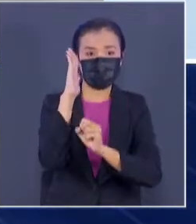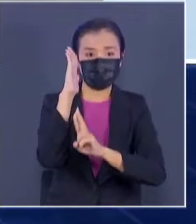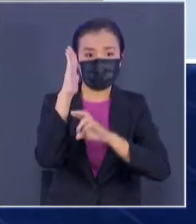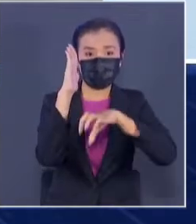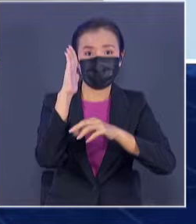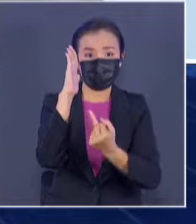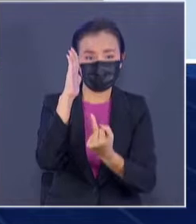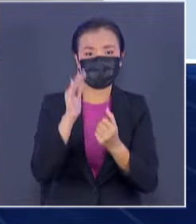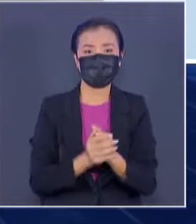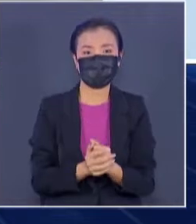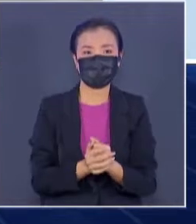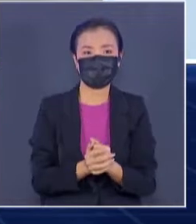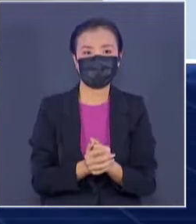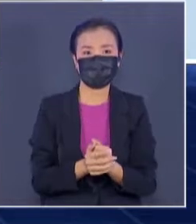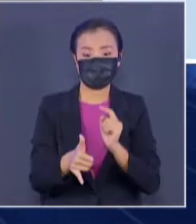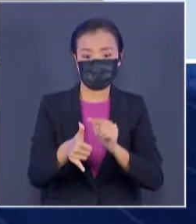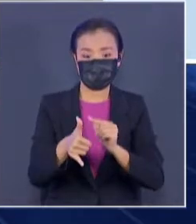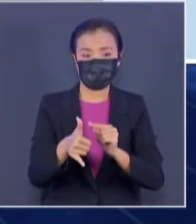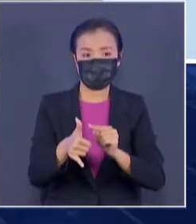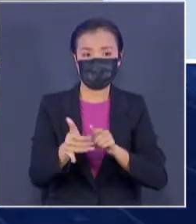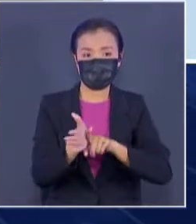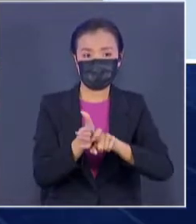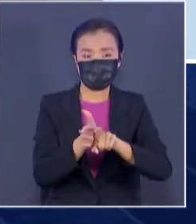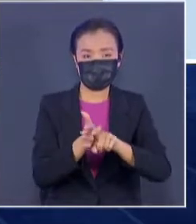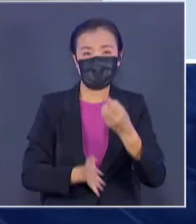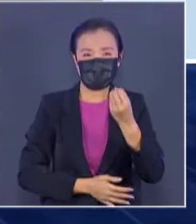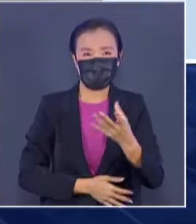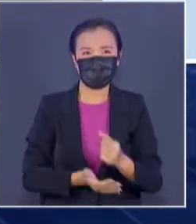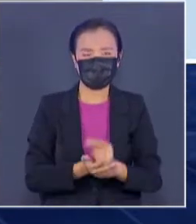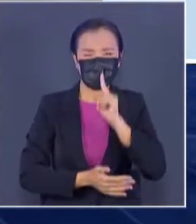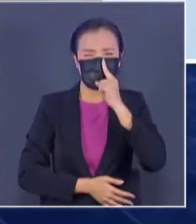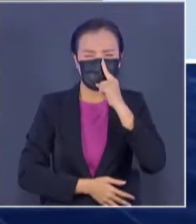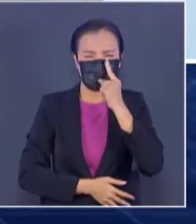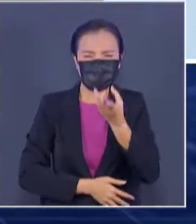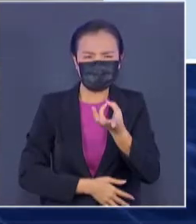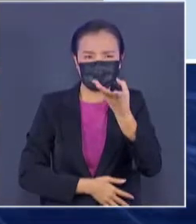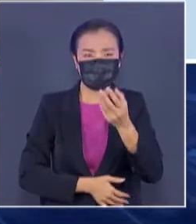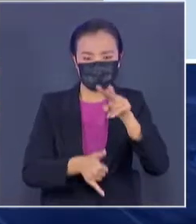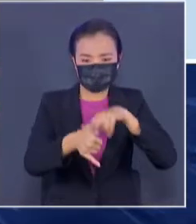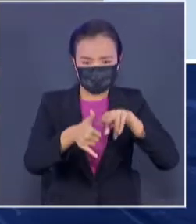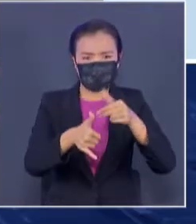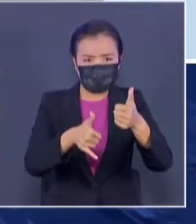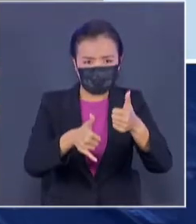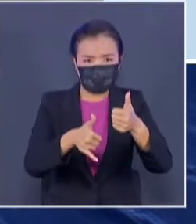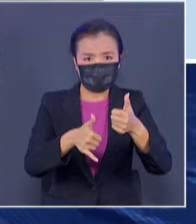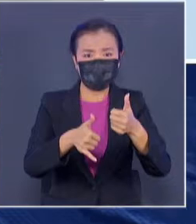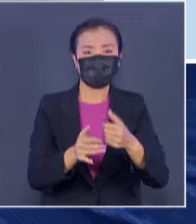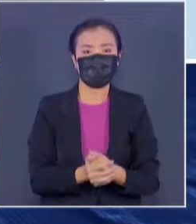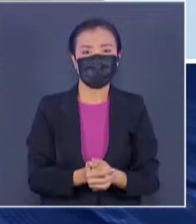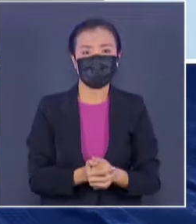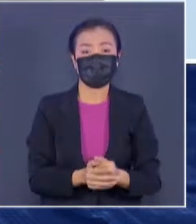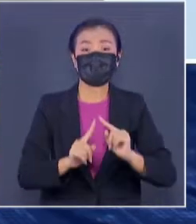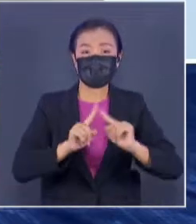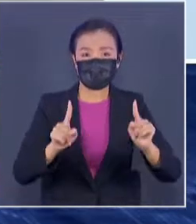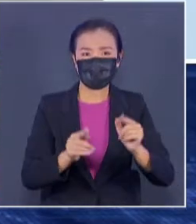แล้วครับท่านบอกว่าในคนที่มีเชื้อมากเนี่ยจะปั่นเชื้อเพียงไม่กี่รอบก็สามารถตรวจเจอเชื้อได้ครับแ